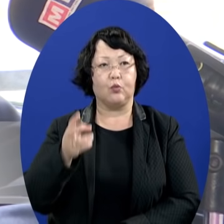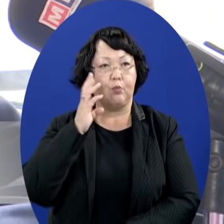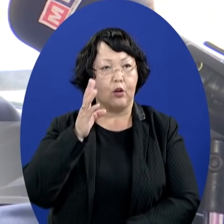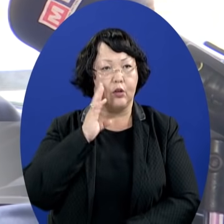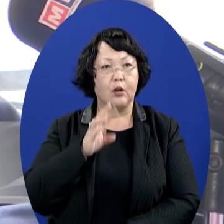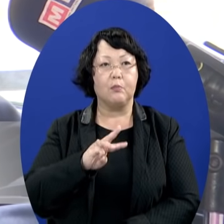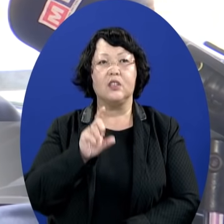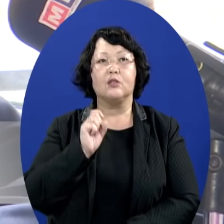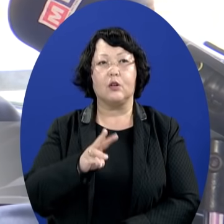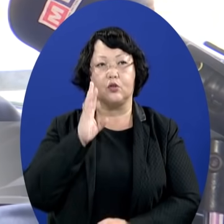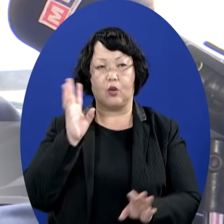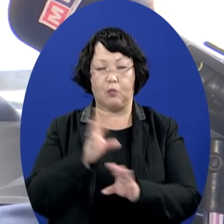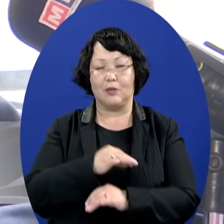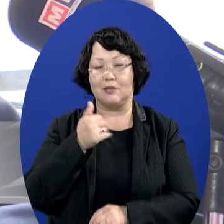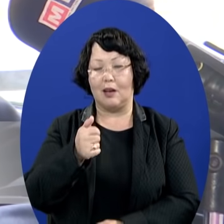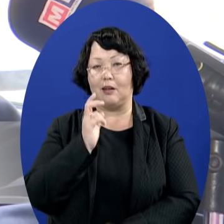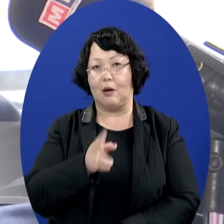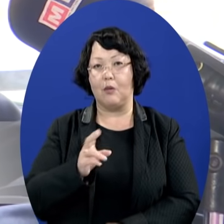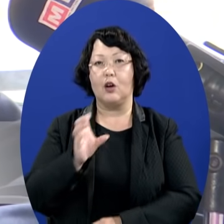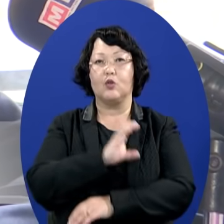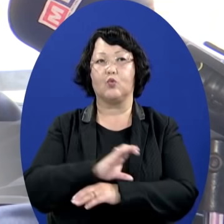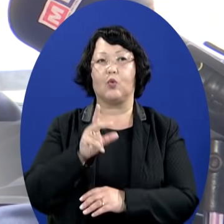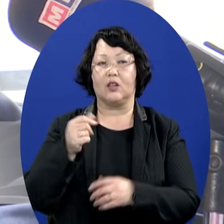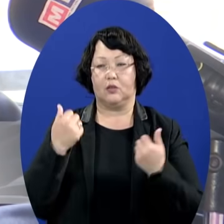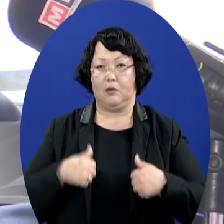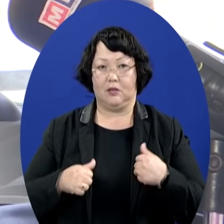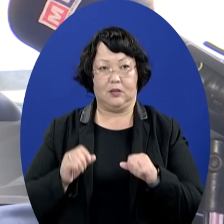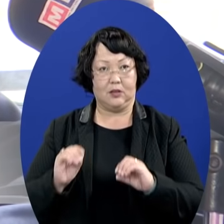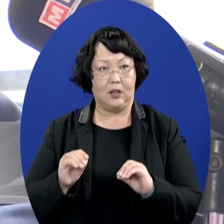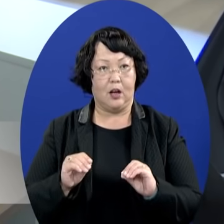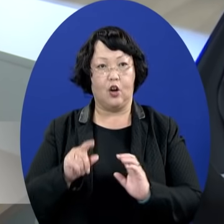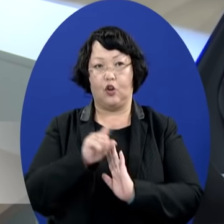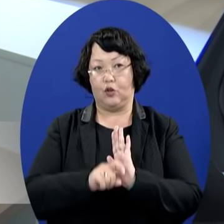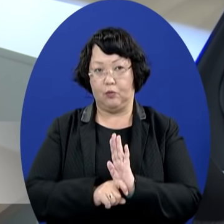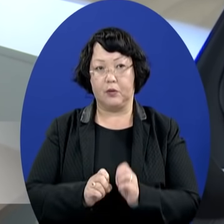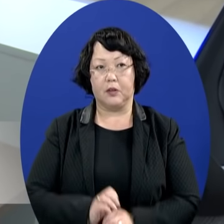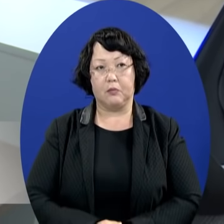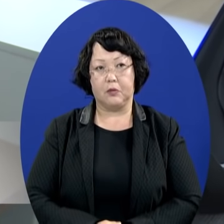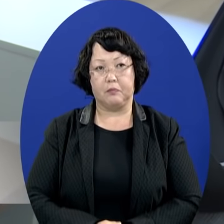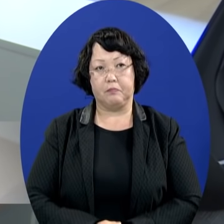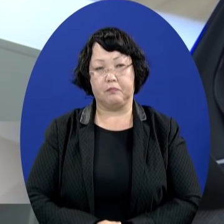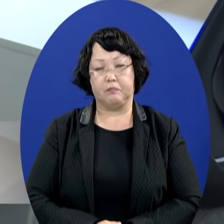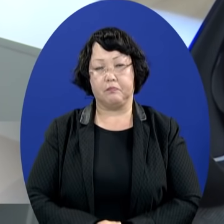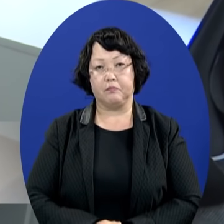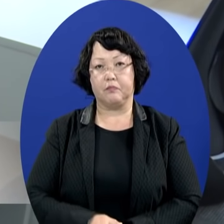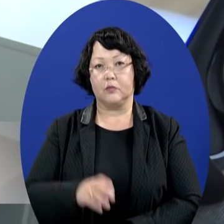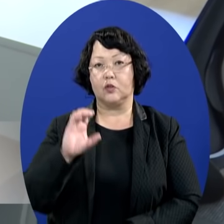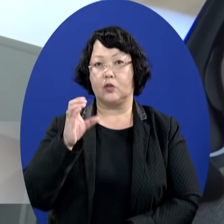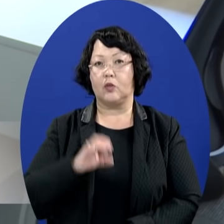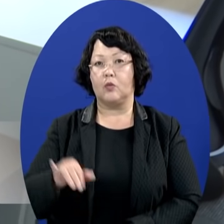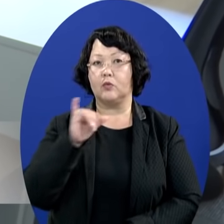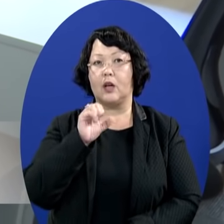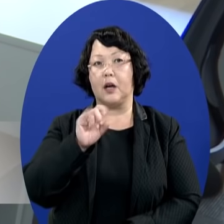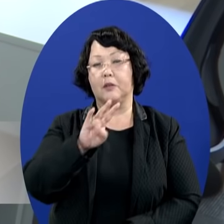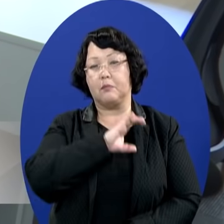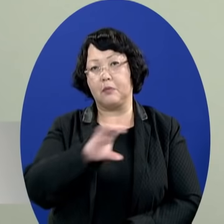меншмент сайтай компаниудын хувьд бол дандаа сурагч багш гэдэг энэ хөтөлбөрүүд хэрэгждэг. Жишээ нь бүгд найрамдах Солонгос улсад аж